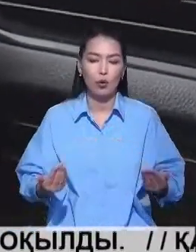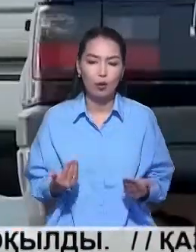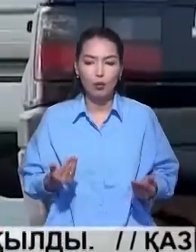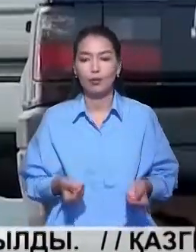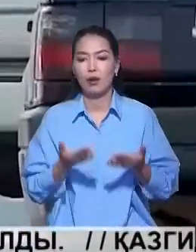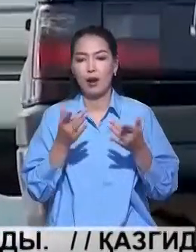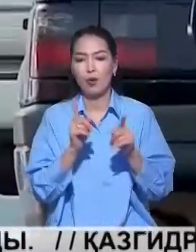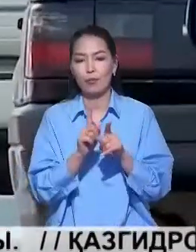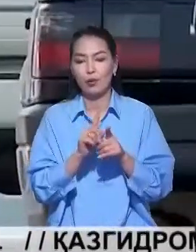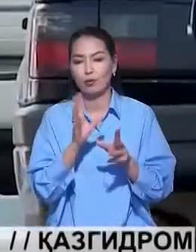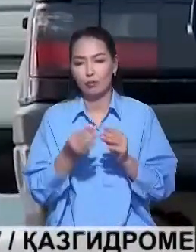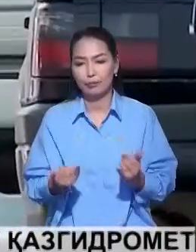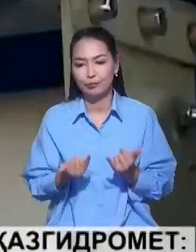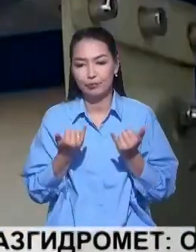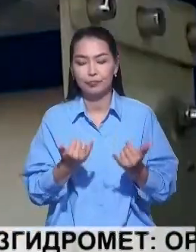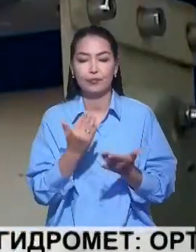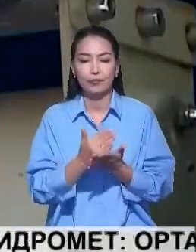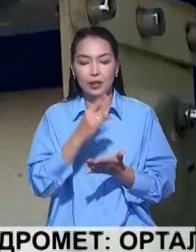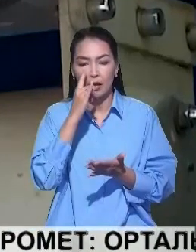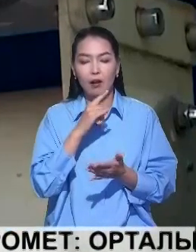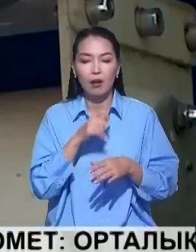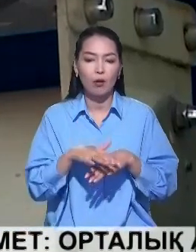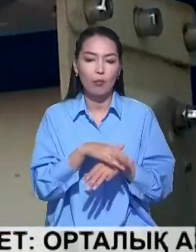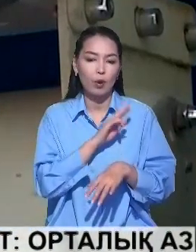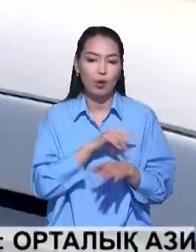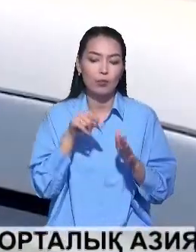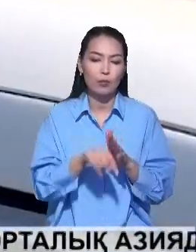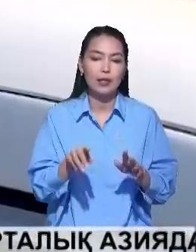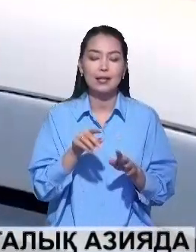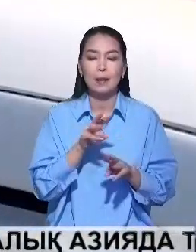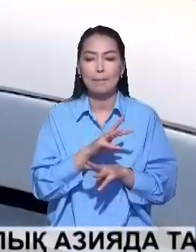қылғандарға көрсетілер құрмет іспетті. Отанымыздың тыныштығы ішкі істер органдары